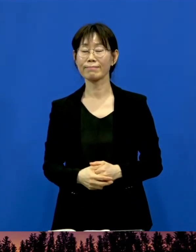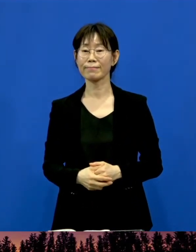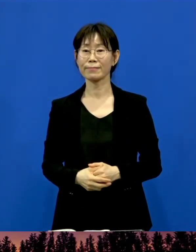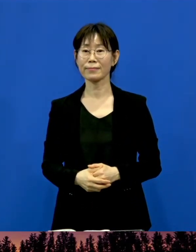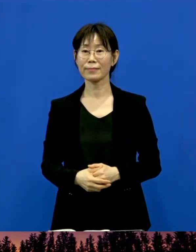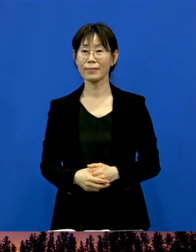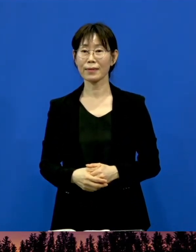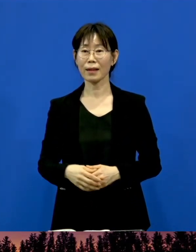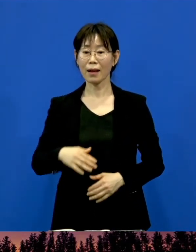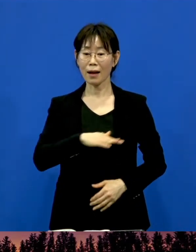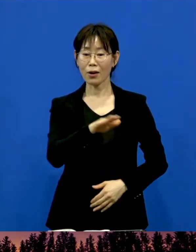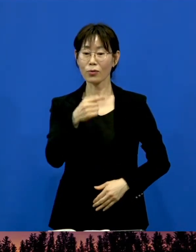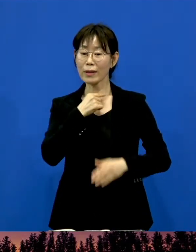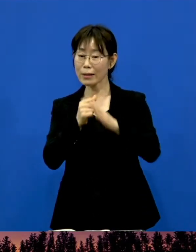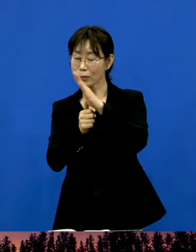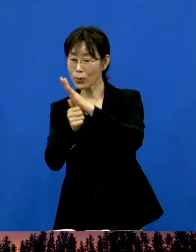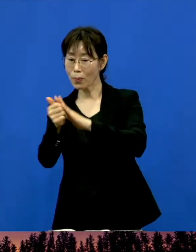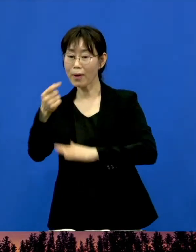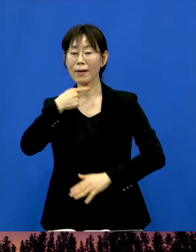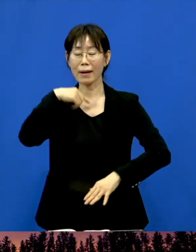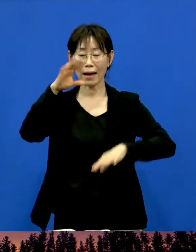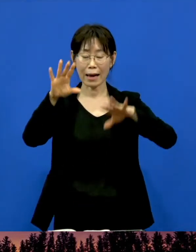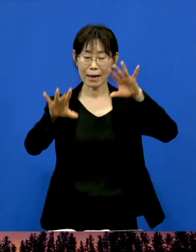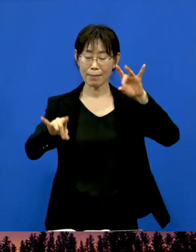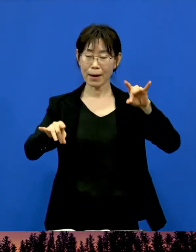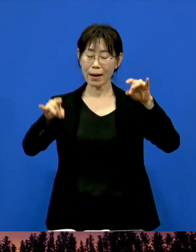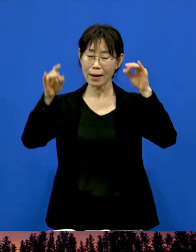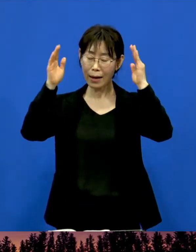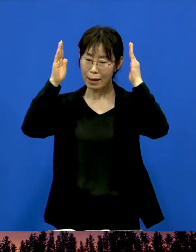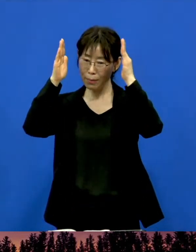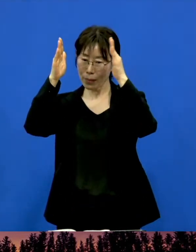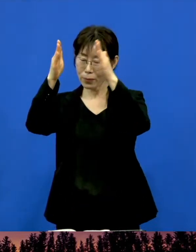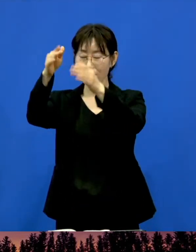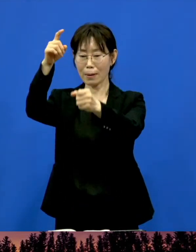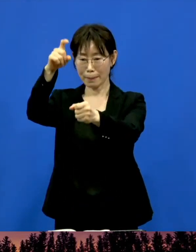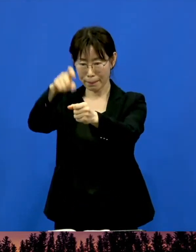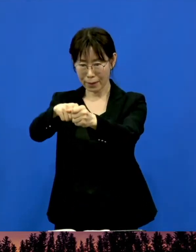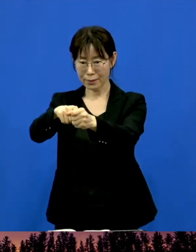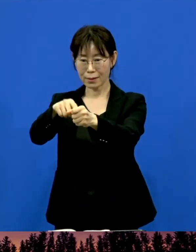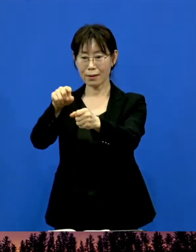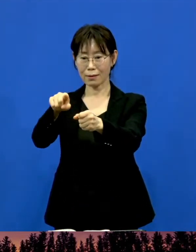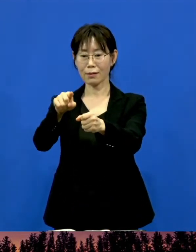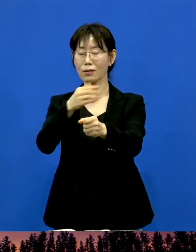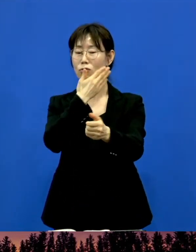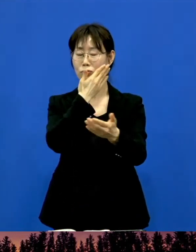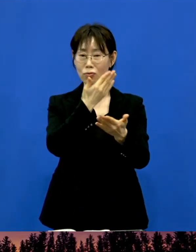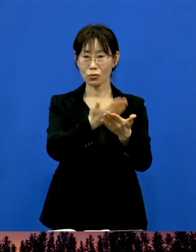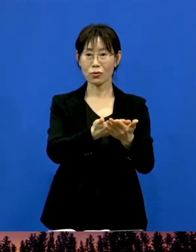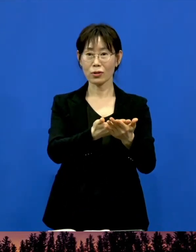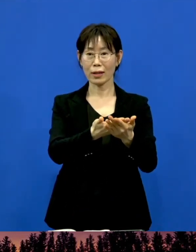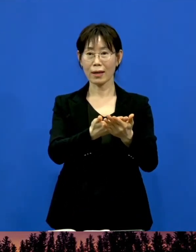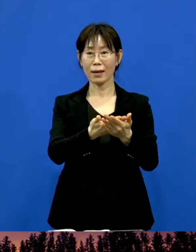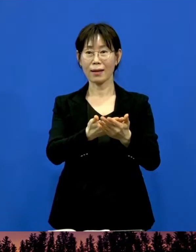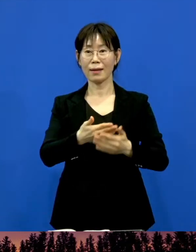우리의 소원과 갈망의 방향이 중요합니다. 우리의 욕구는 사라지지 않아요. 우리의 욕구는 점점 더 강해져요. 근데 그